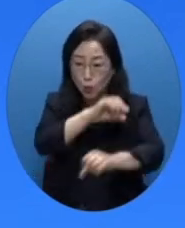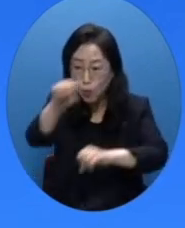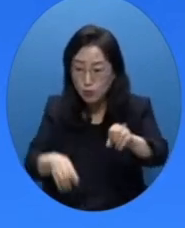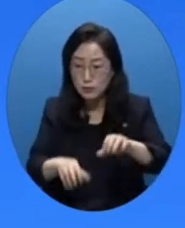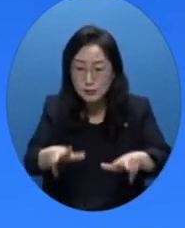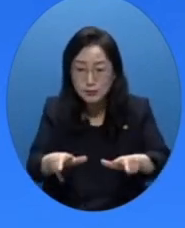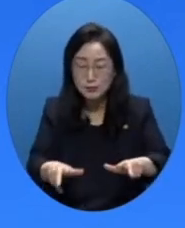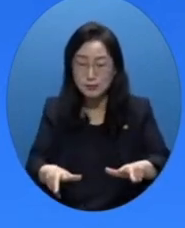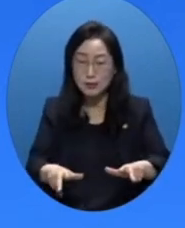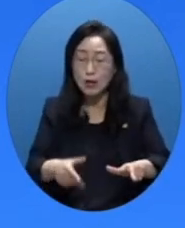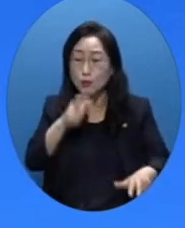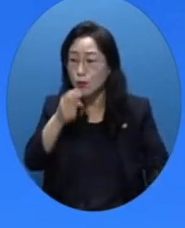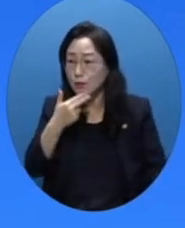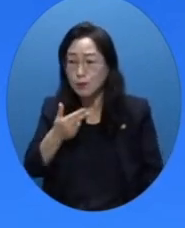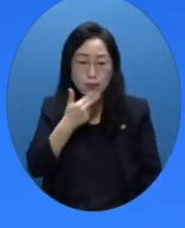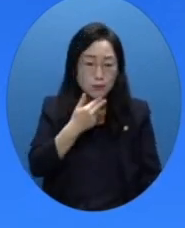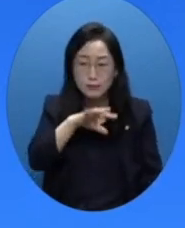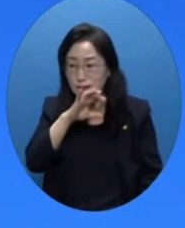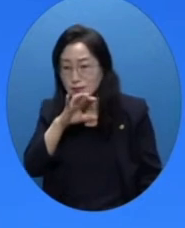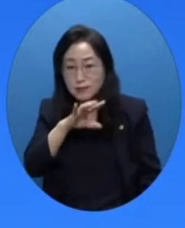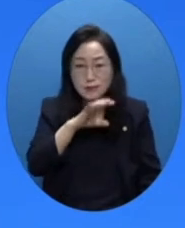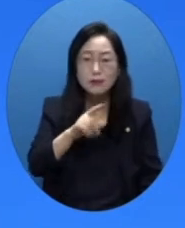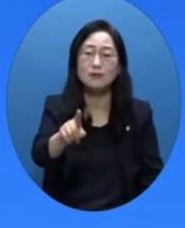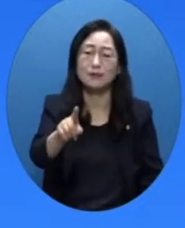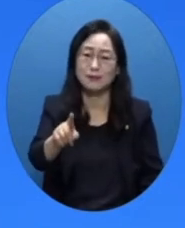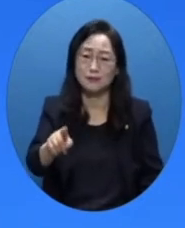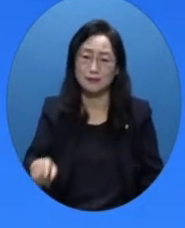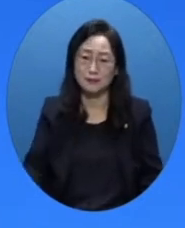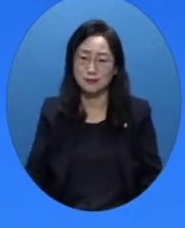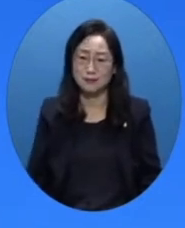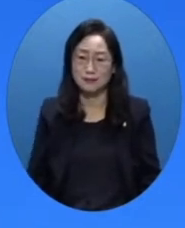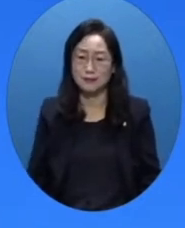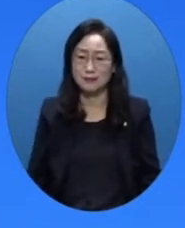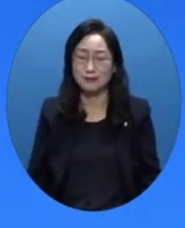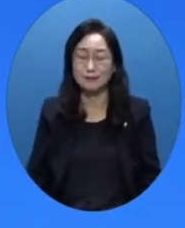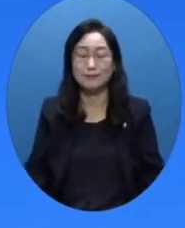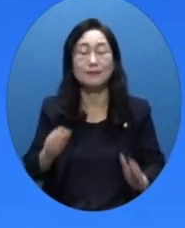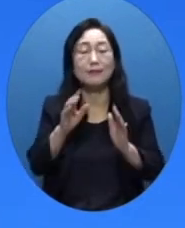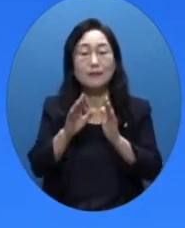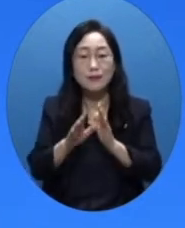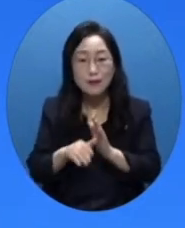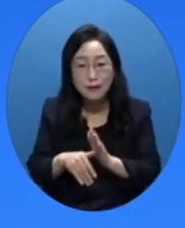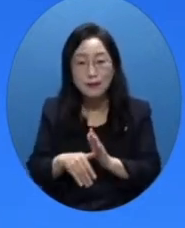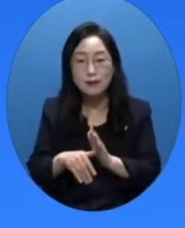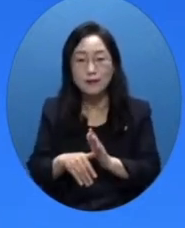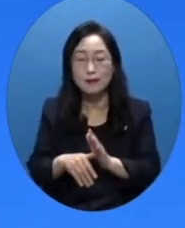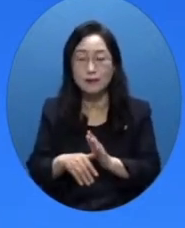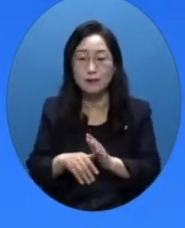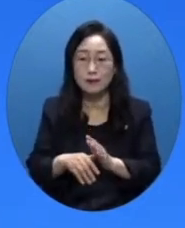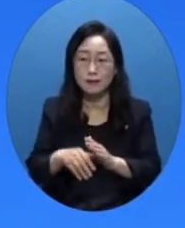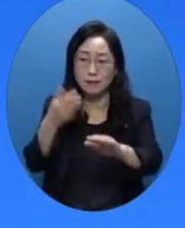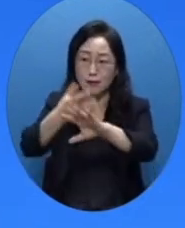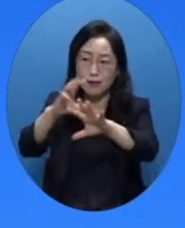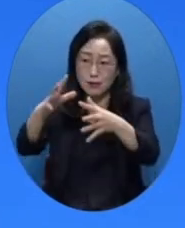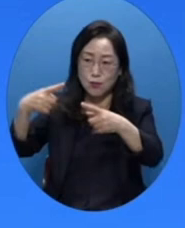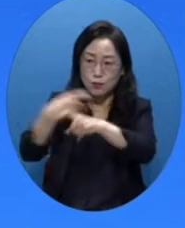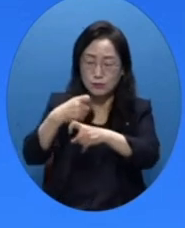없다고 저들이 불평을 쏟아놓았습니다. 그때에 아말렉이 쳐들어온